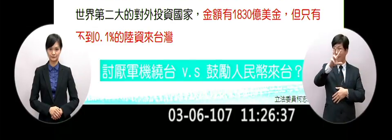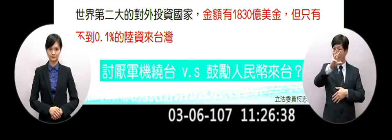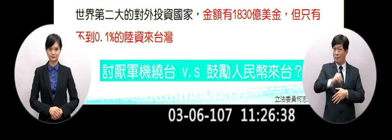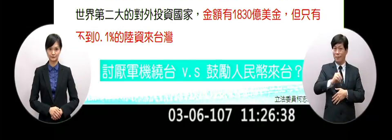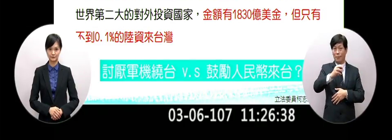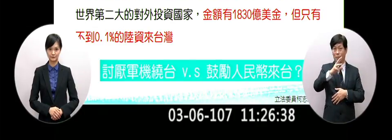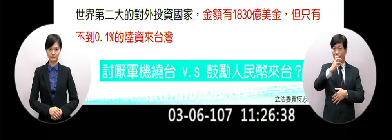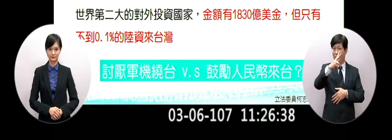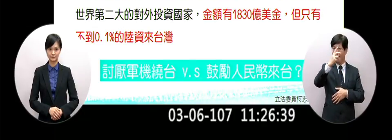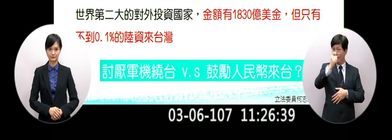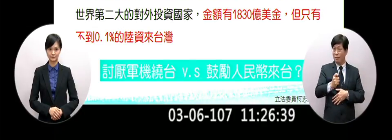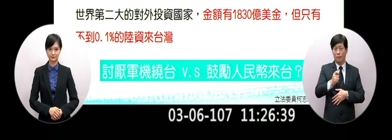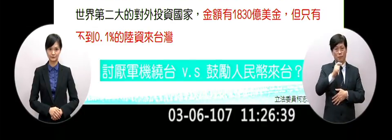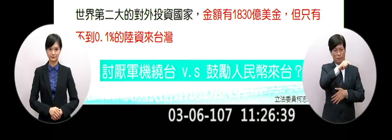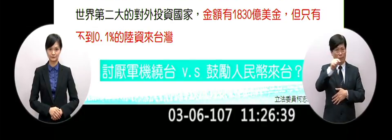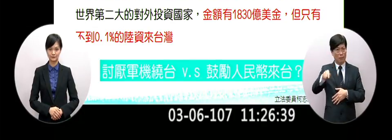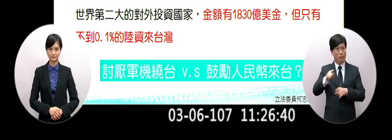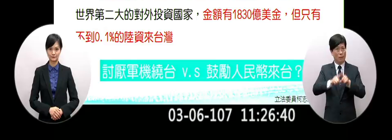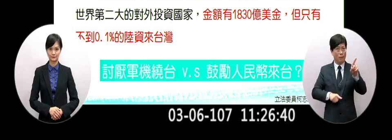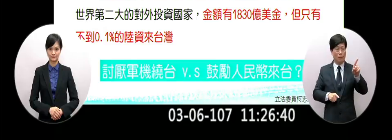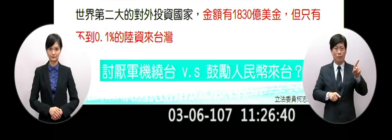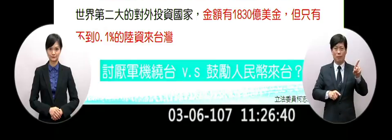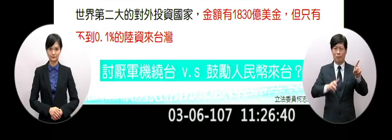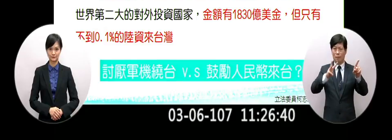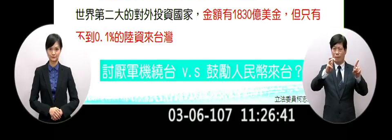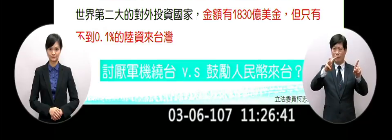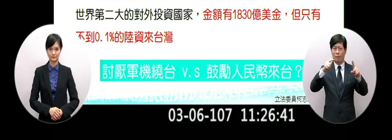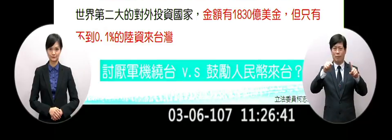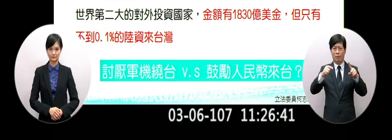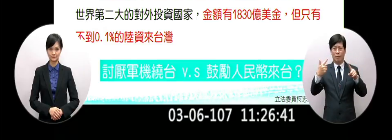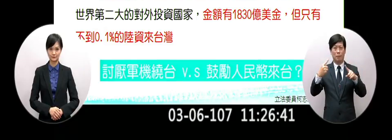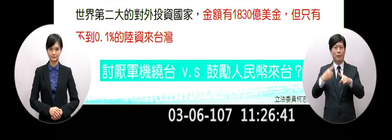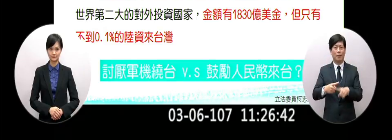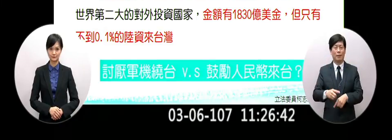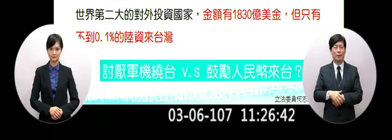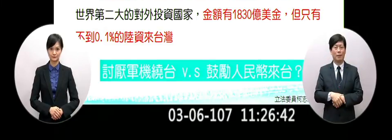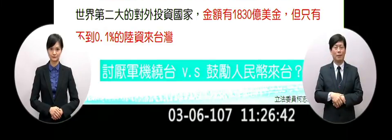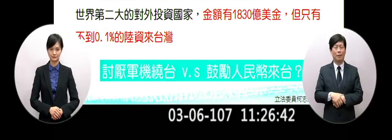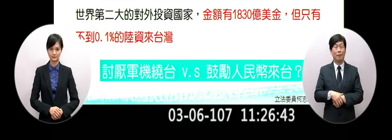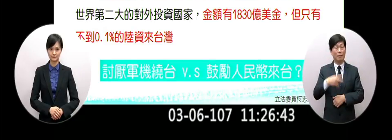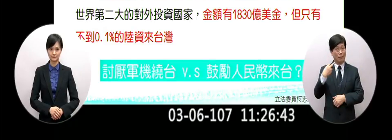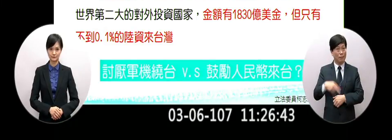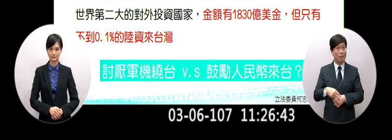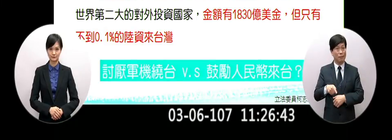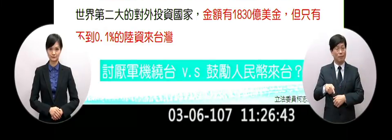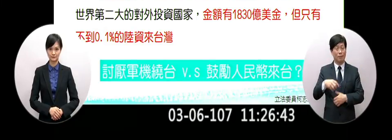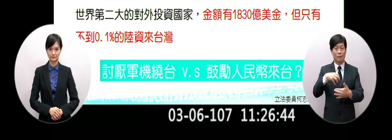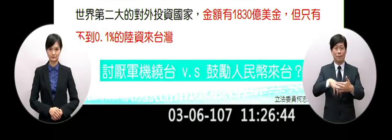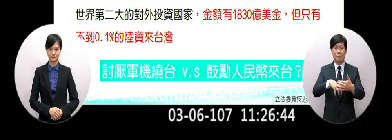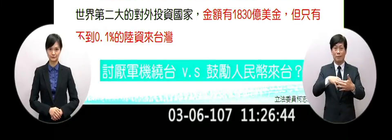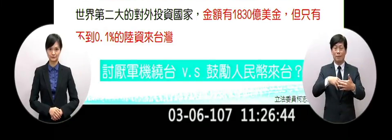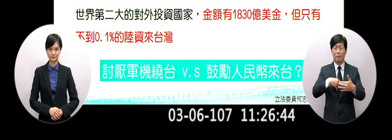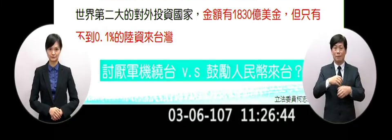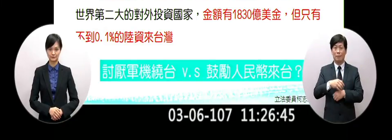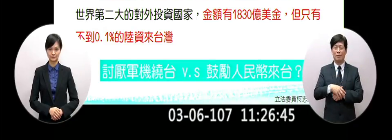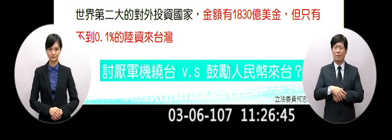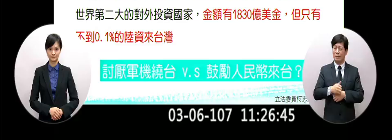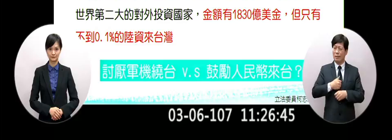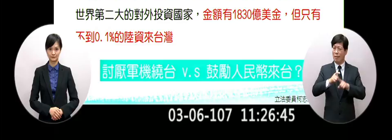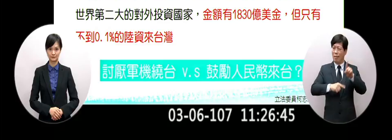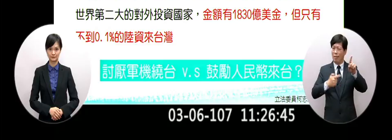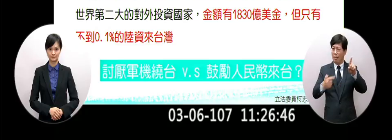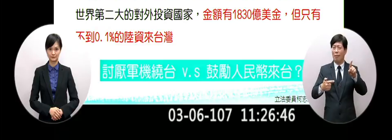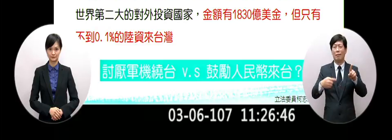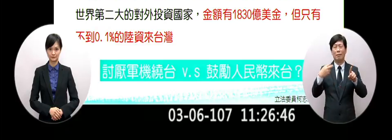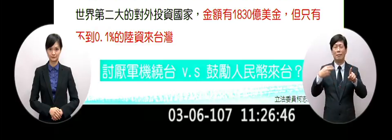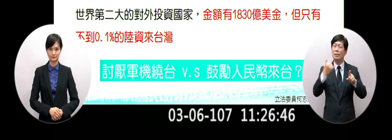87亿，两者之间差了将近33.6倍，而且这个部分里面这个太失衡了。当然你